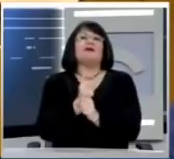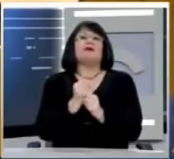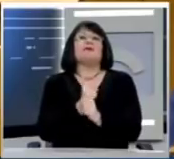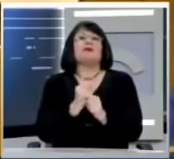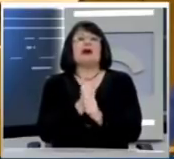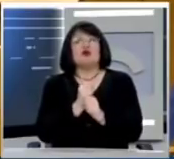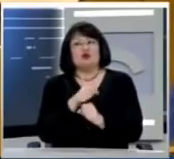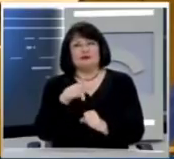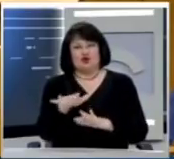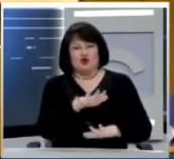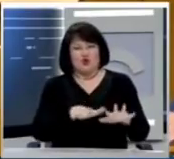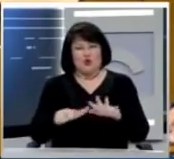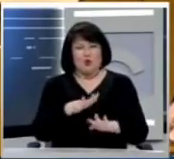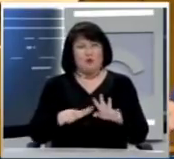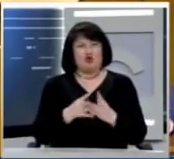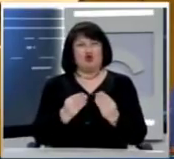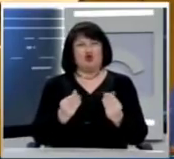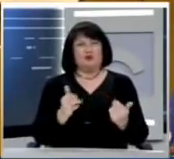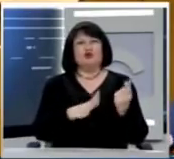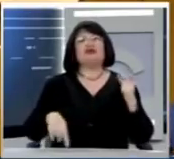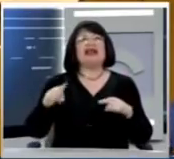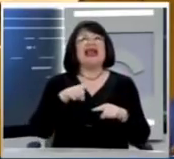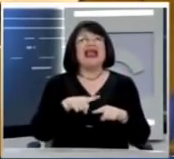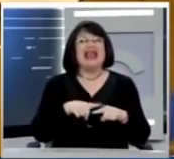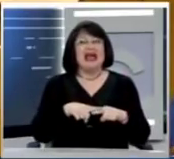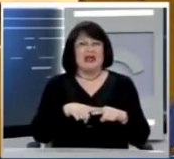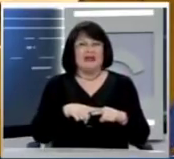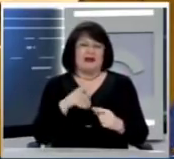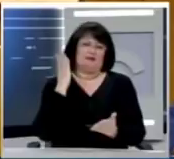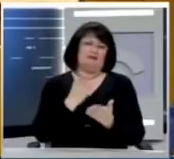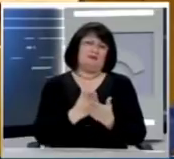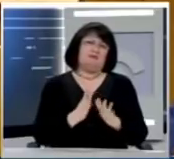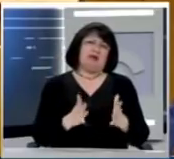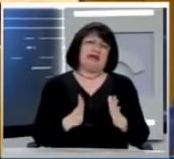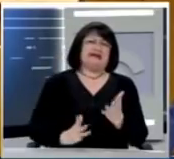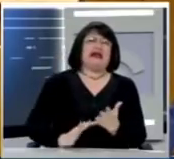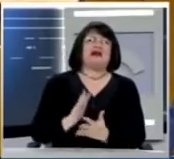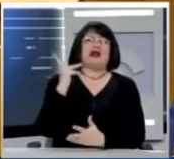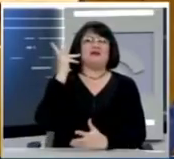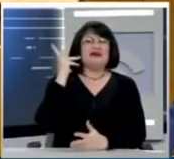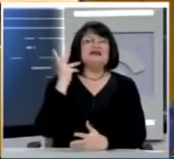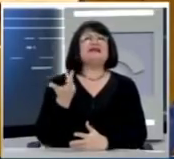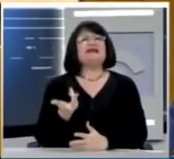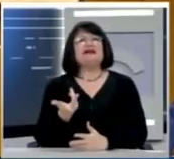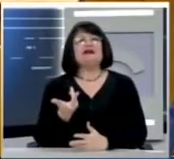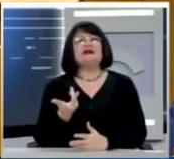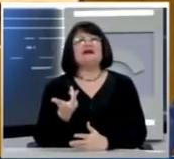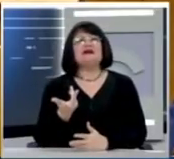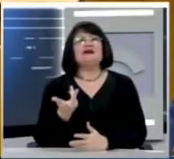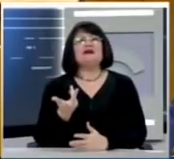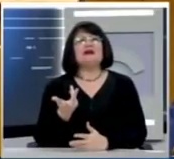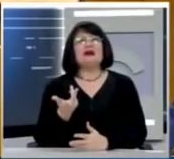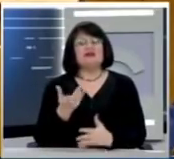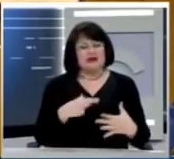κατά το οποίο η χώρα μας, ως χώρα μέσου επίπεδου ανάπτυξης, επελέγει ως χώρα τιμής